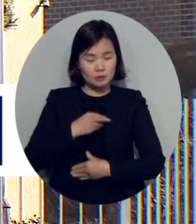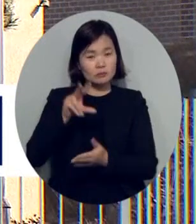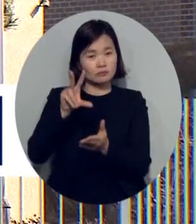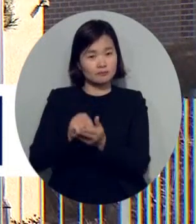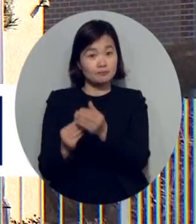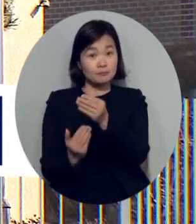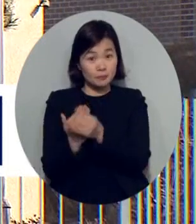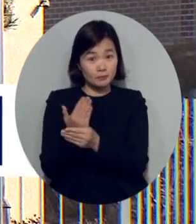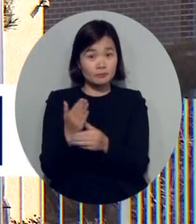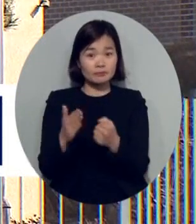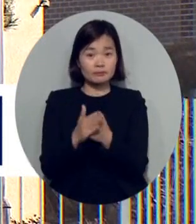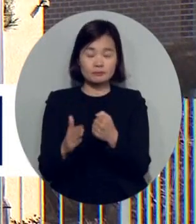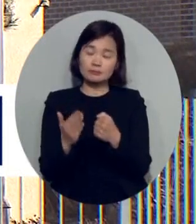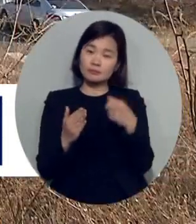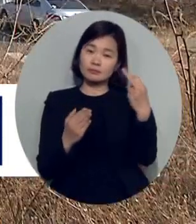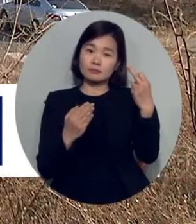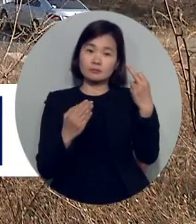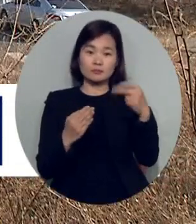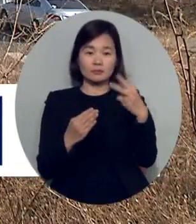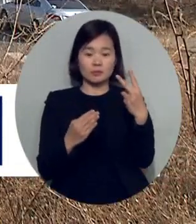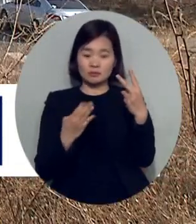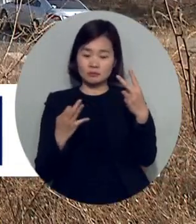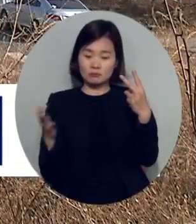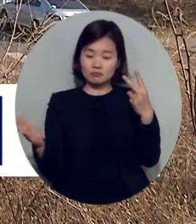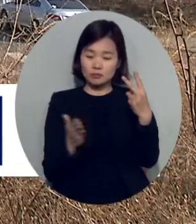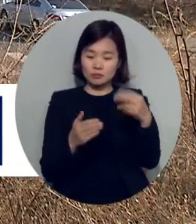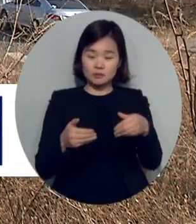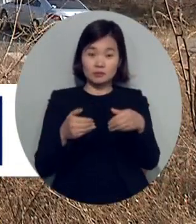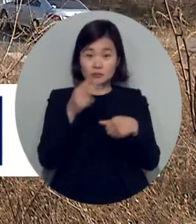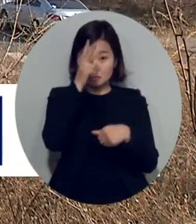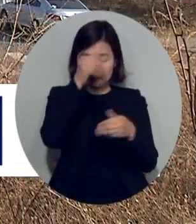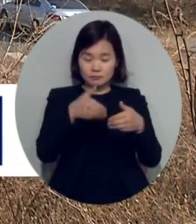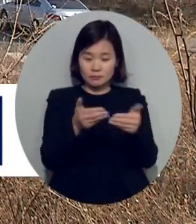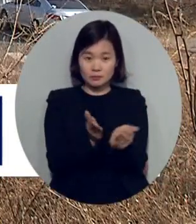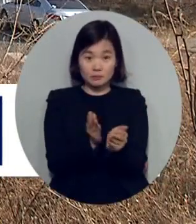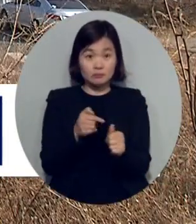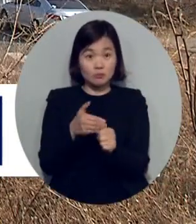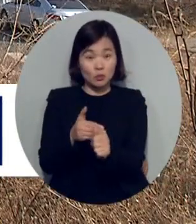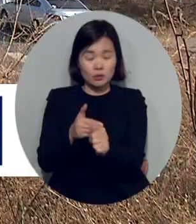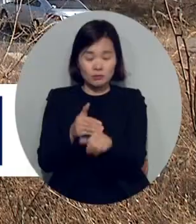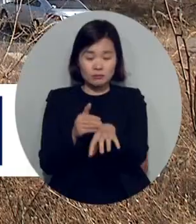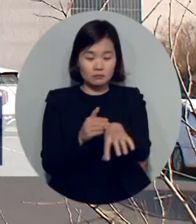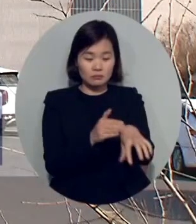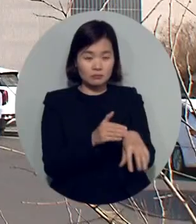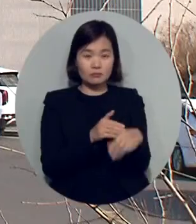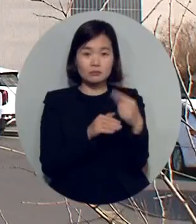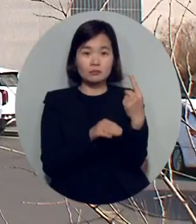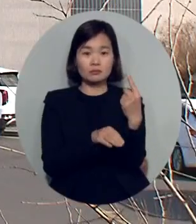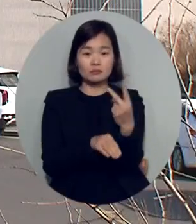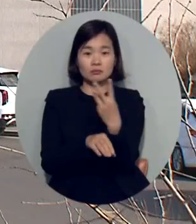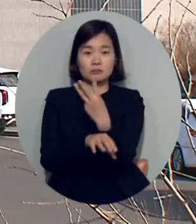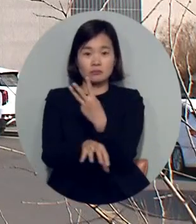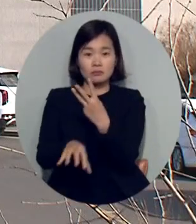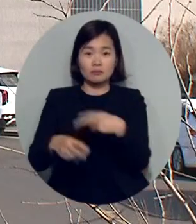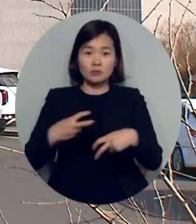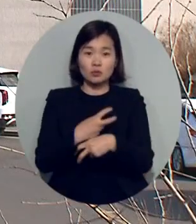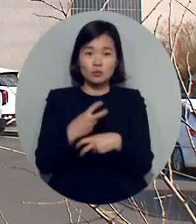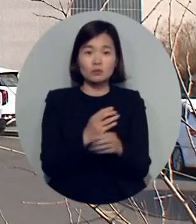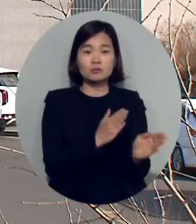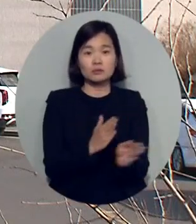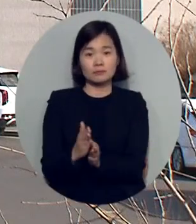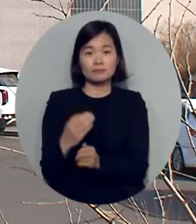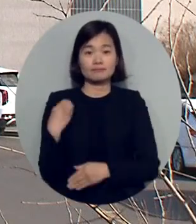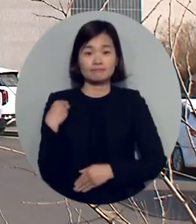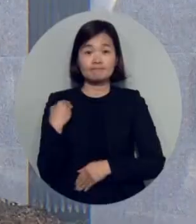불거지면서 지난 14일부터 기동대 1개 팀을 보내 사저 진입로 등 세 군데에서 교통정리 등을 하고